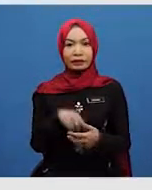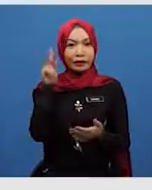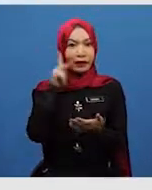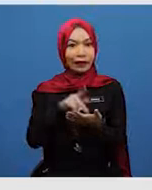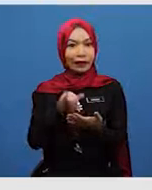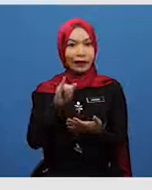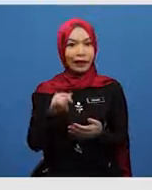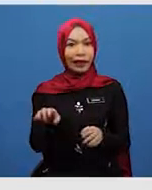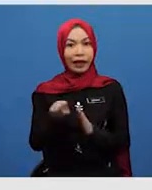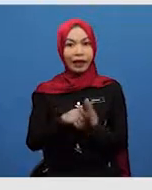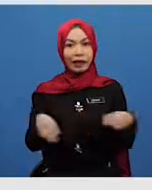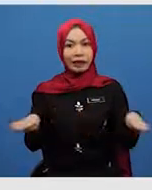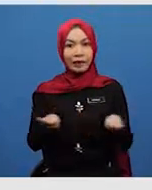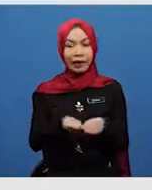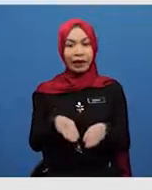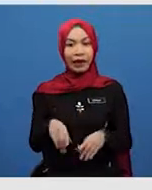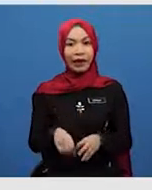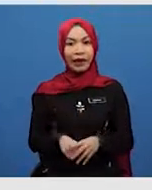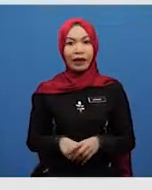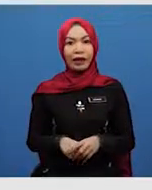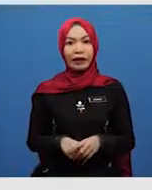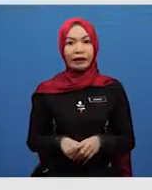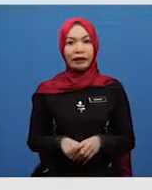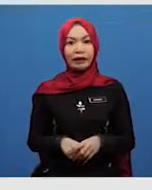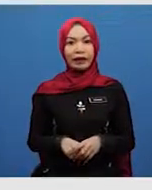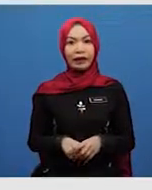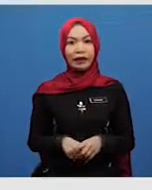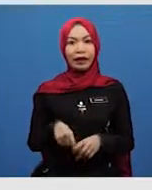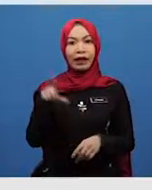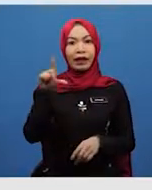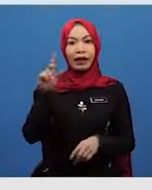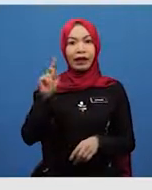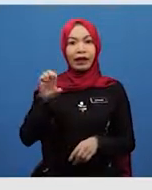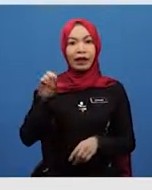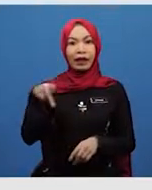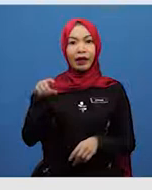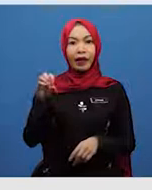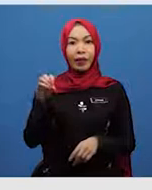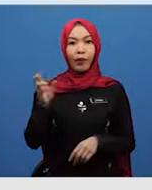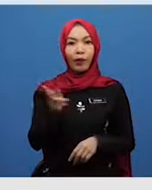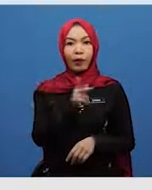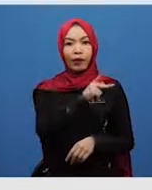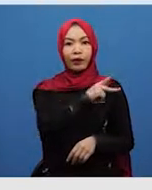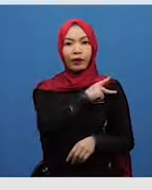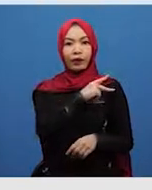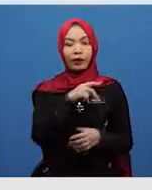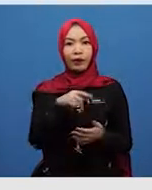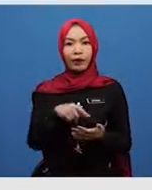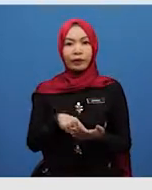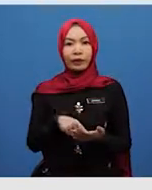Kayan dikenali sebagai keluhan Marine bagi masyarakat melanau pula ketua